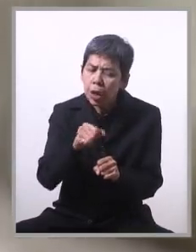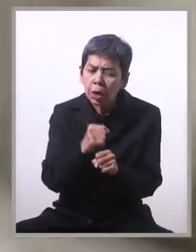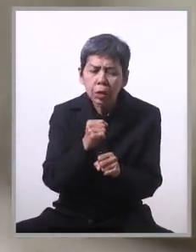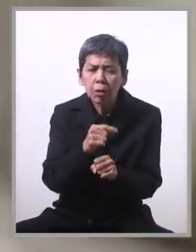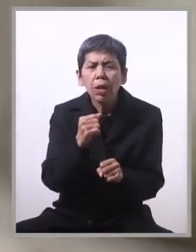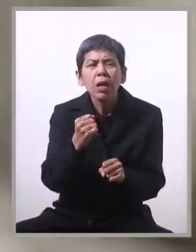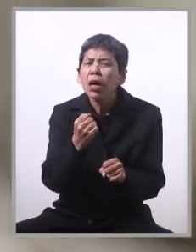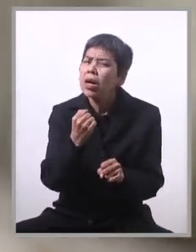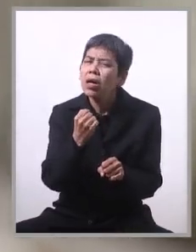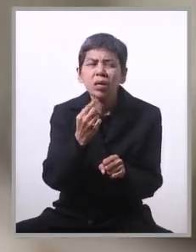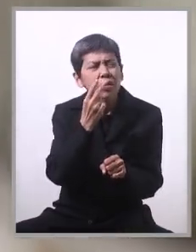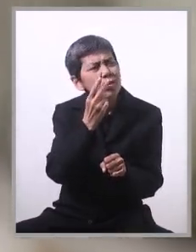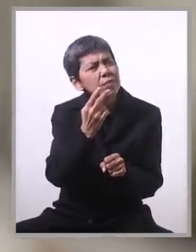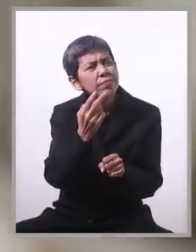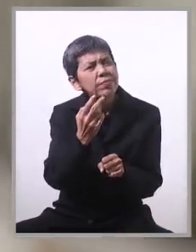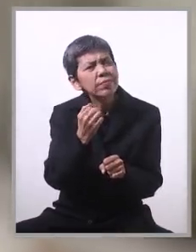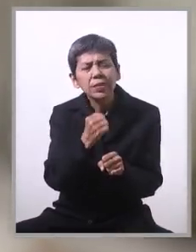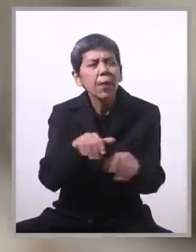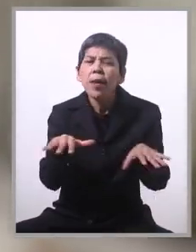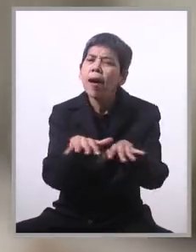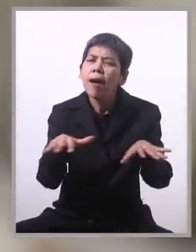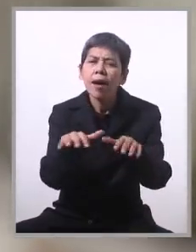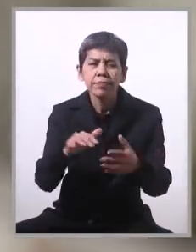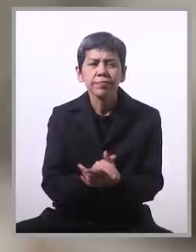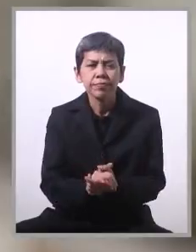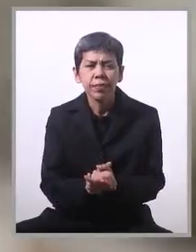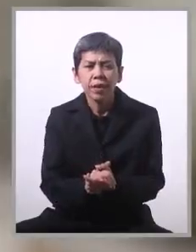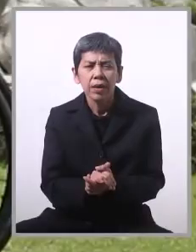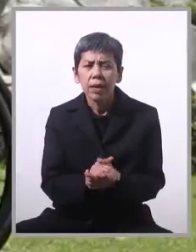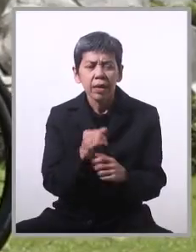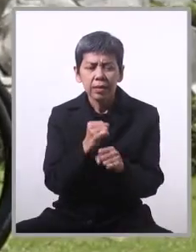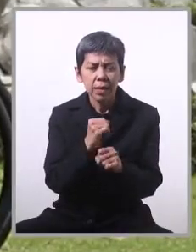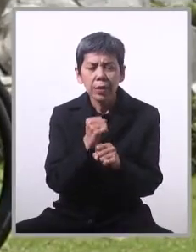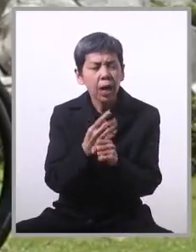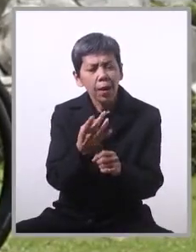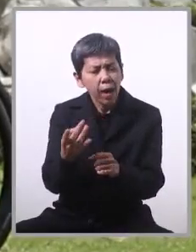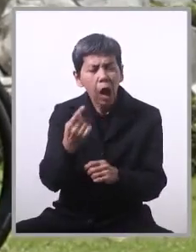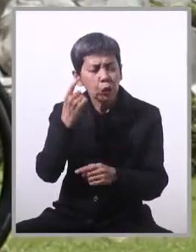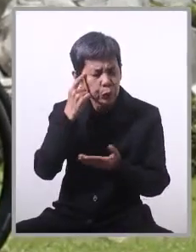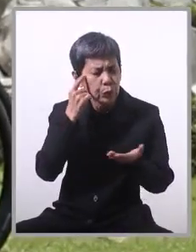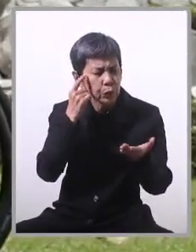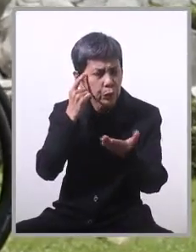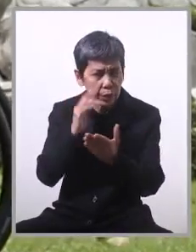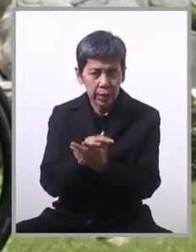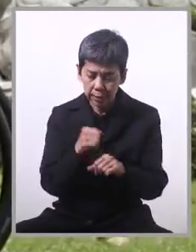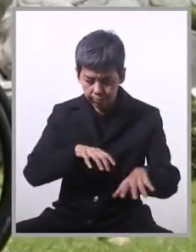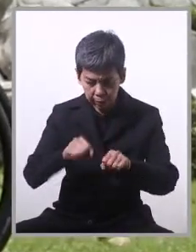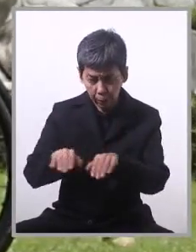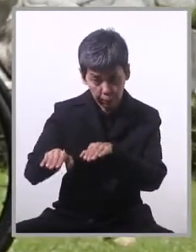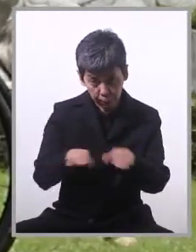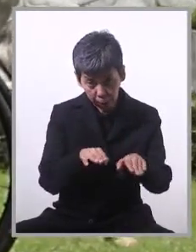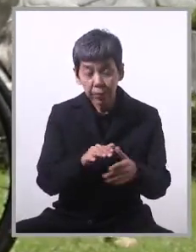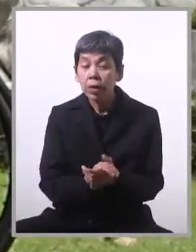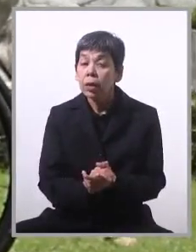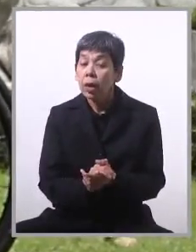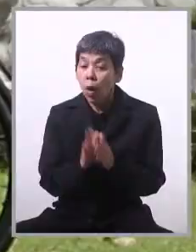งกันเพราะงานพวกนี้มันเป็นงานสแตนดาร์ดอยู่แล้วก็คือว่าต้องทำอะไรบ้าง ค่ะ เป็นการเตรียมความพร้